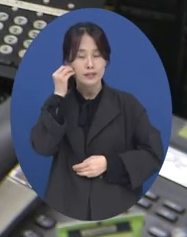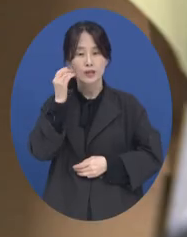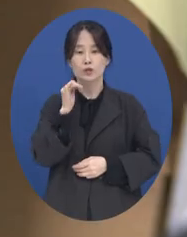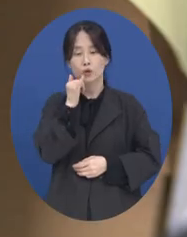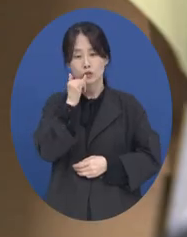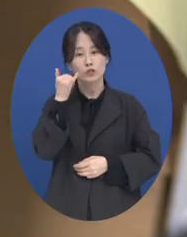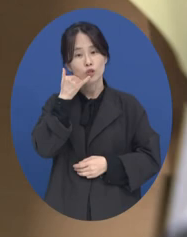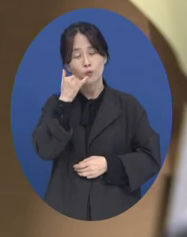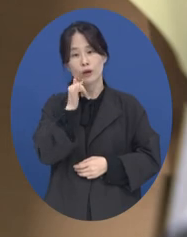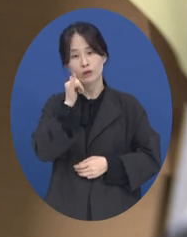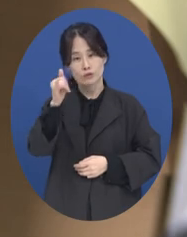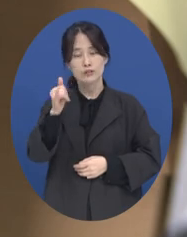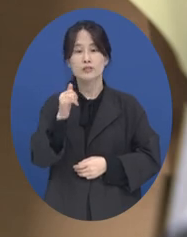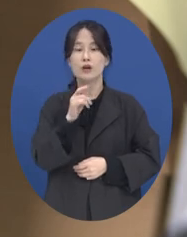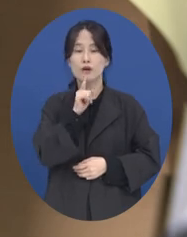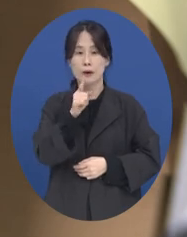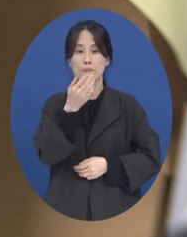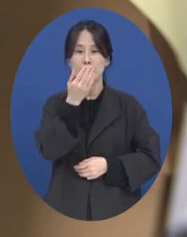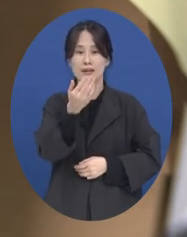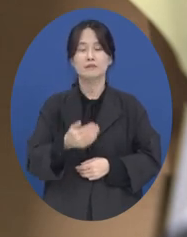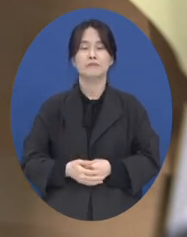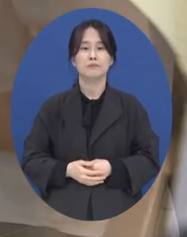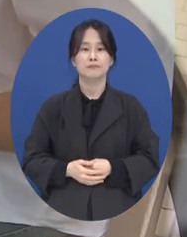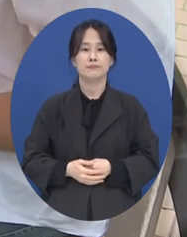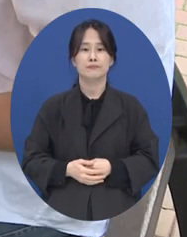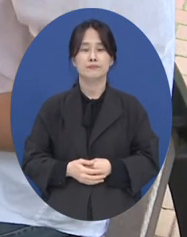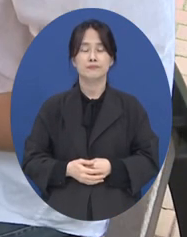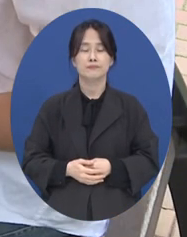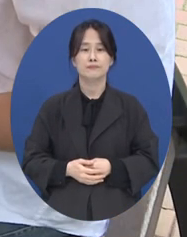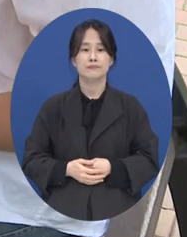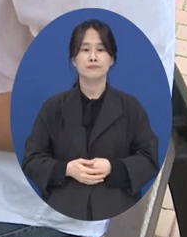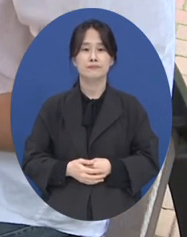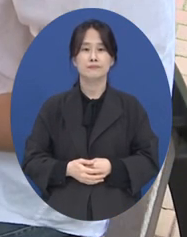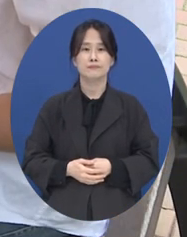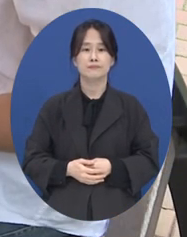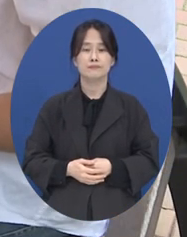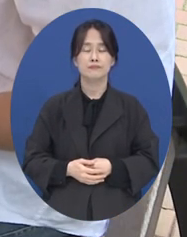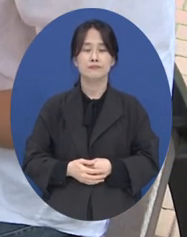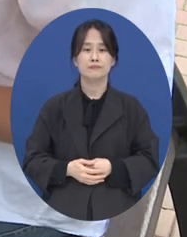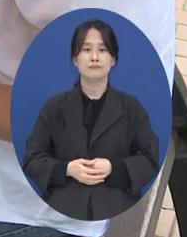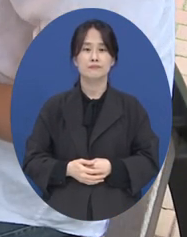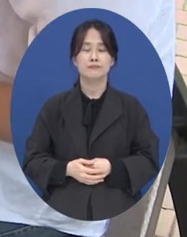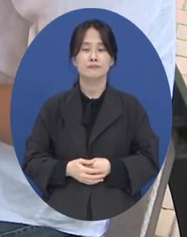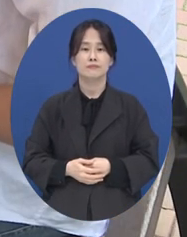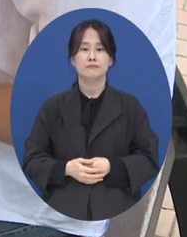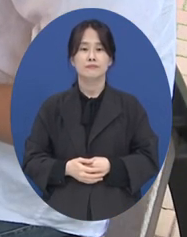공정거래지원센터 상담 전화를 통해 신청할 수 있습니다. 경기지TV 구영슬입니다.